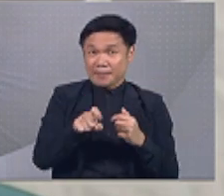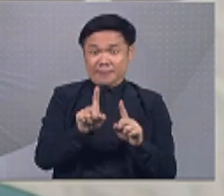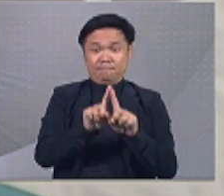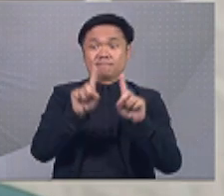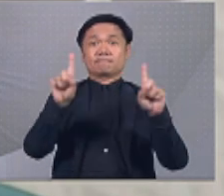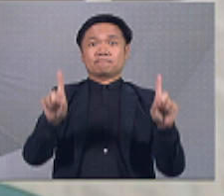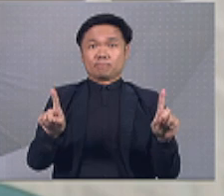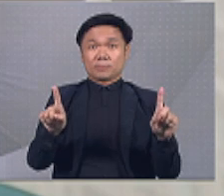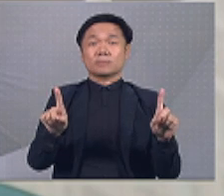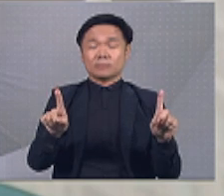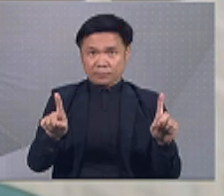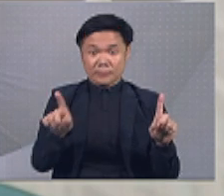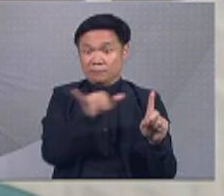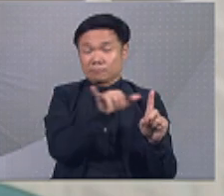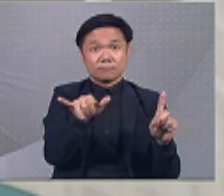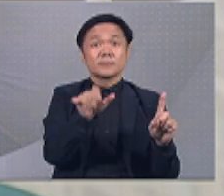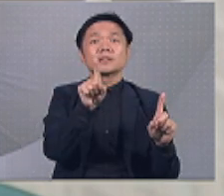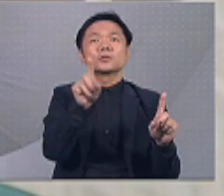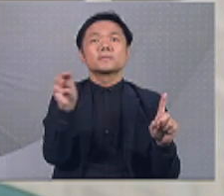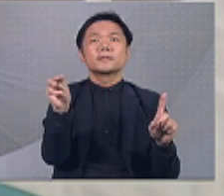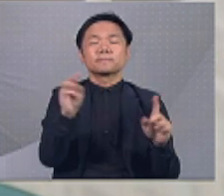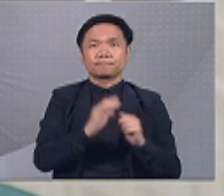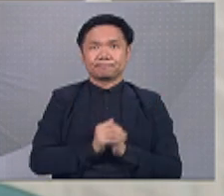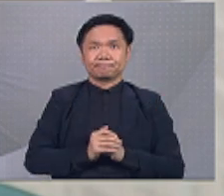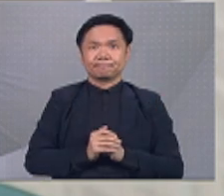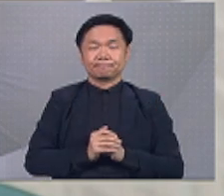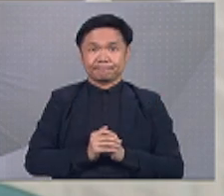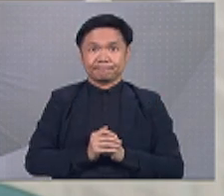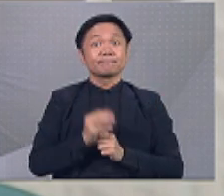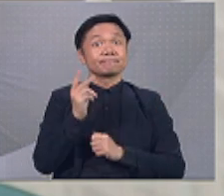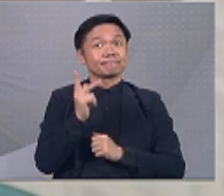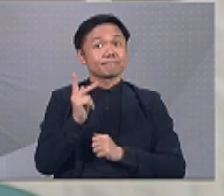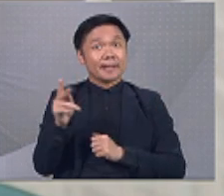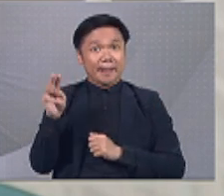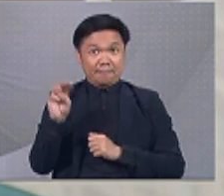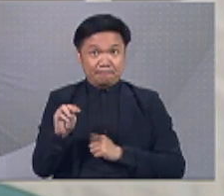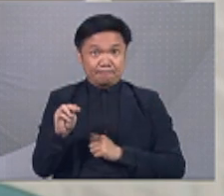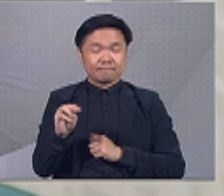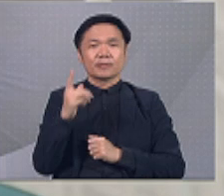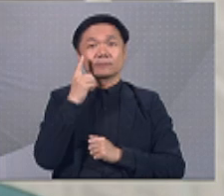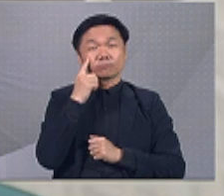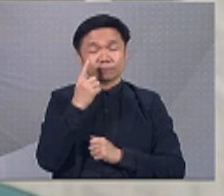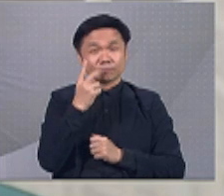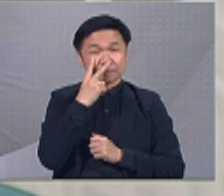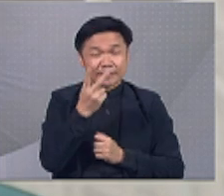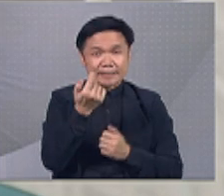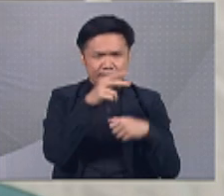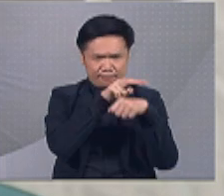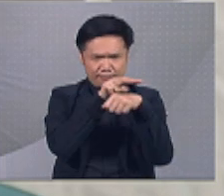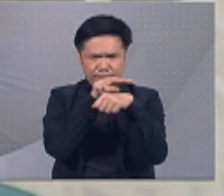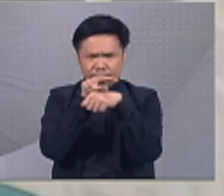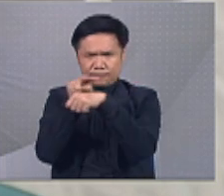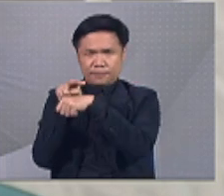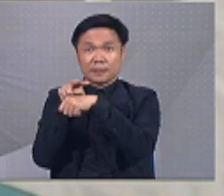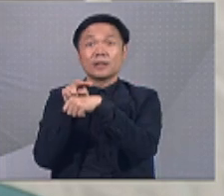sekurang-kurangnya satu Mike Kementerian Kesehatan akan terus memantau perkembangan kejadian jangkitan di dalam karir dan